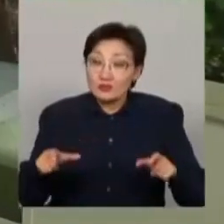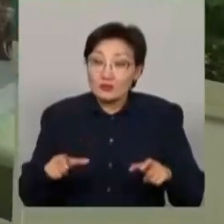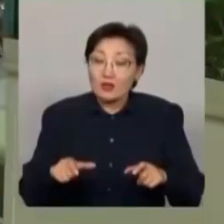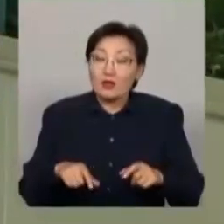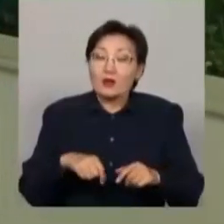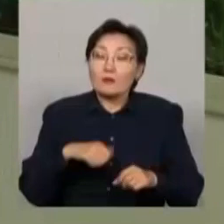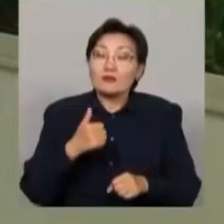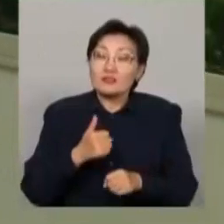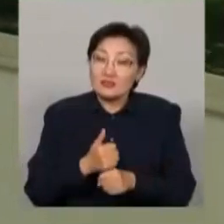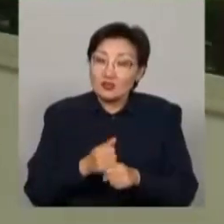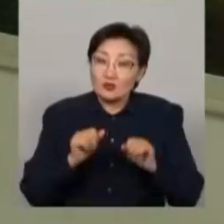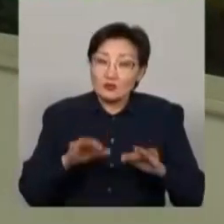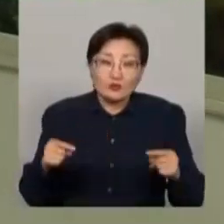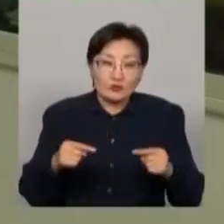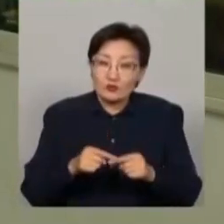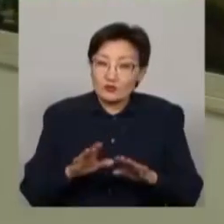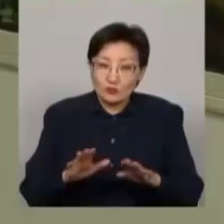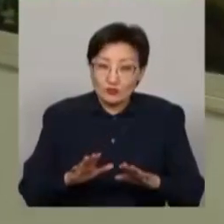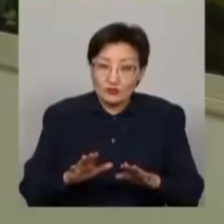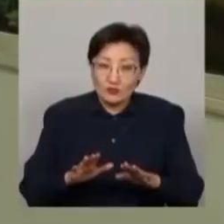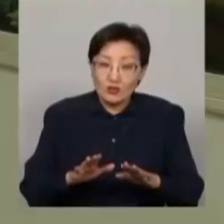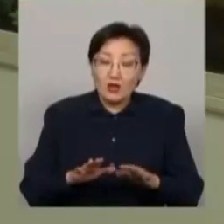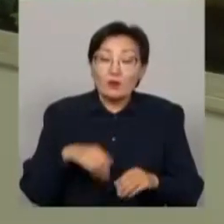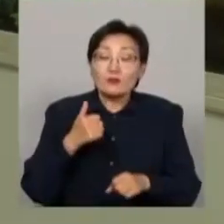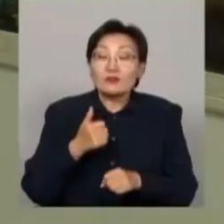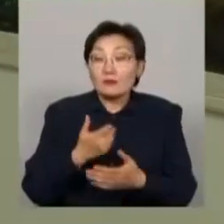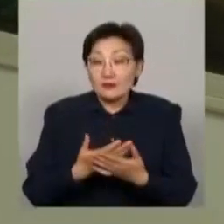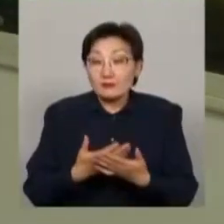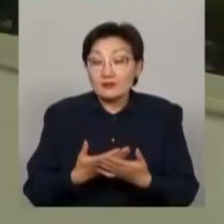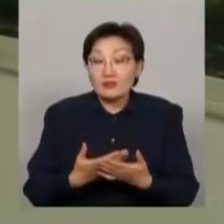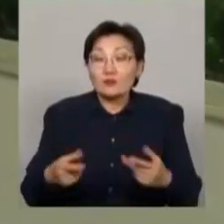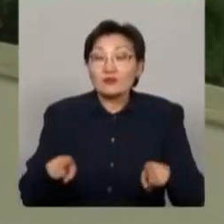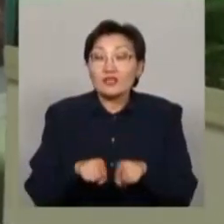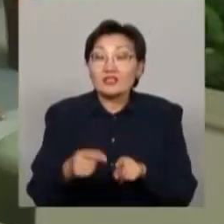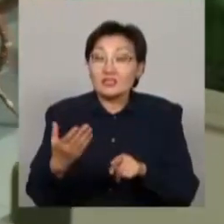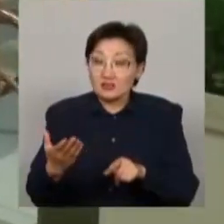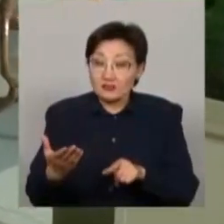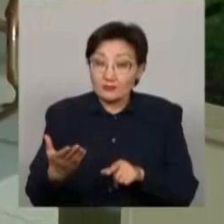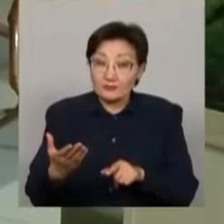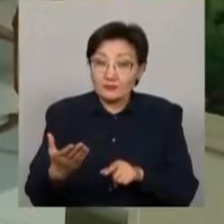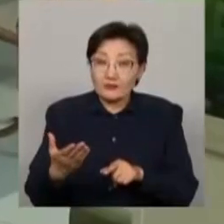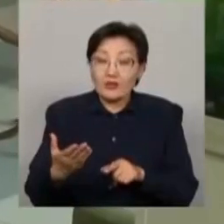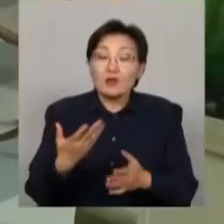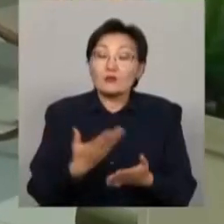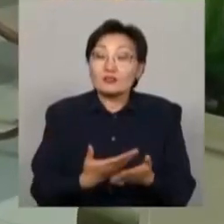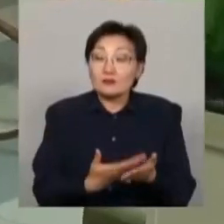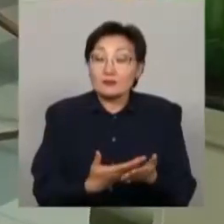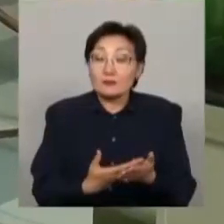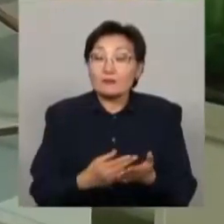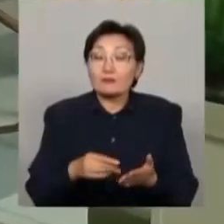базе, не именно точно такое делать, но на базе, допустим, каких-то вот таких образца